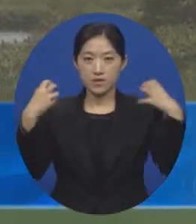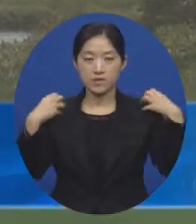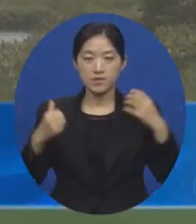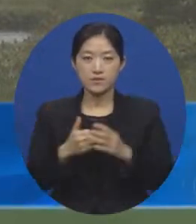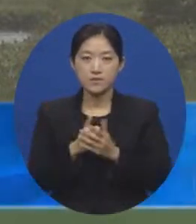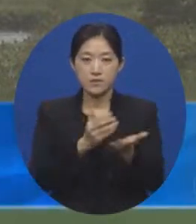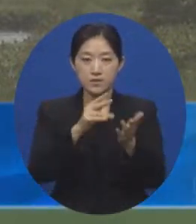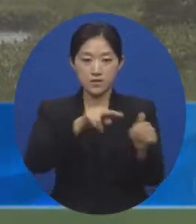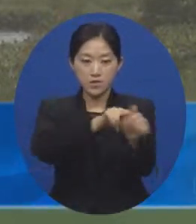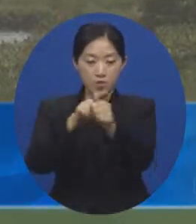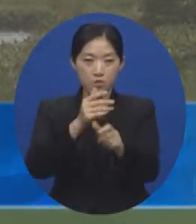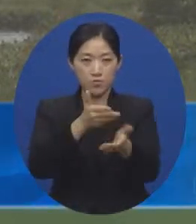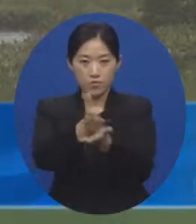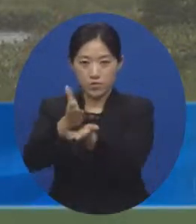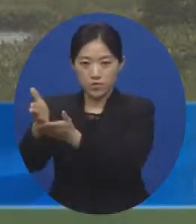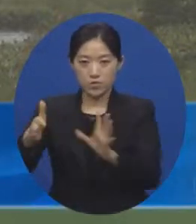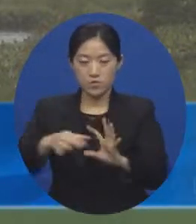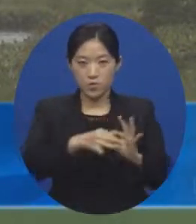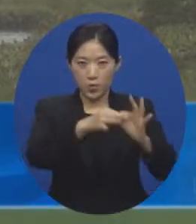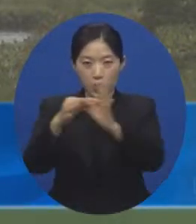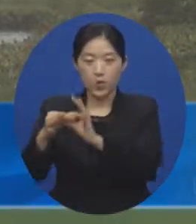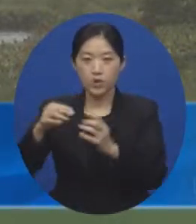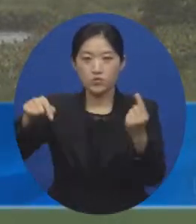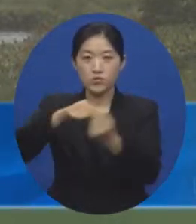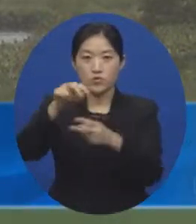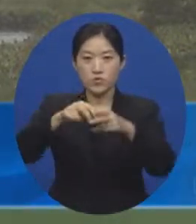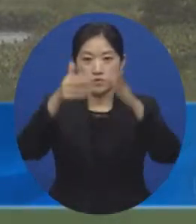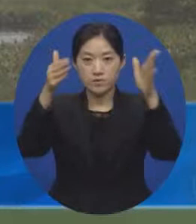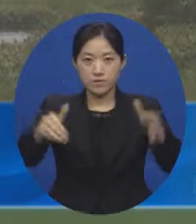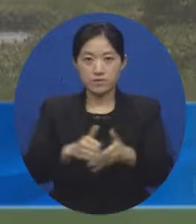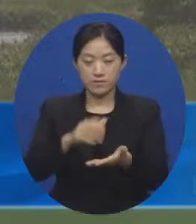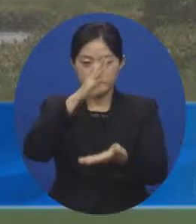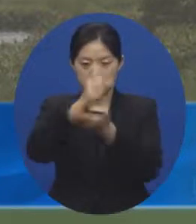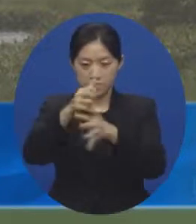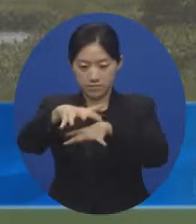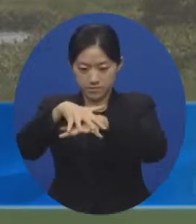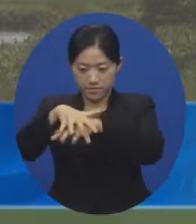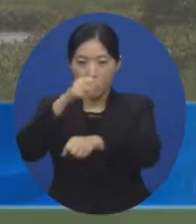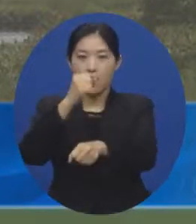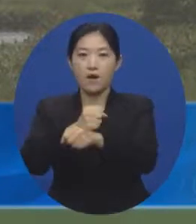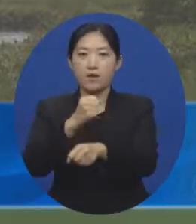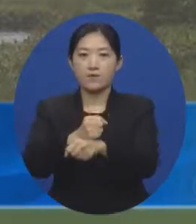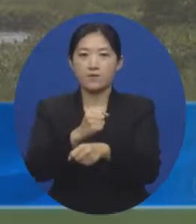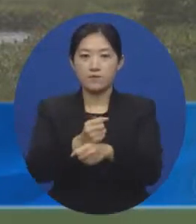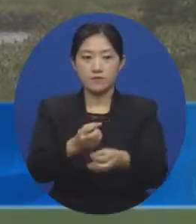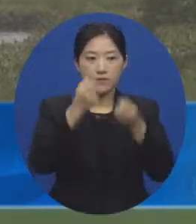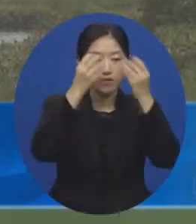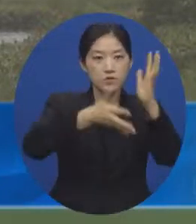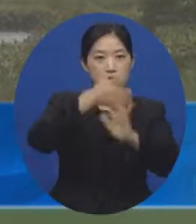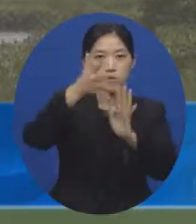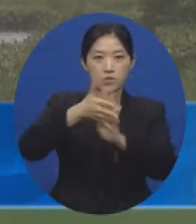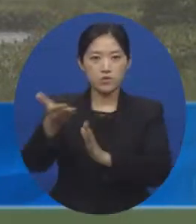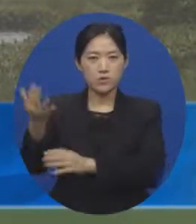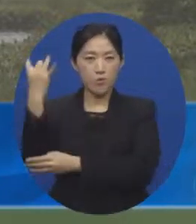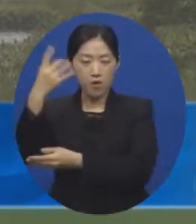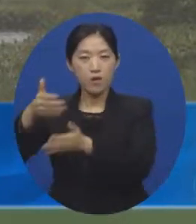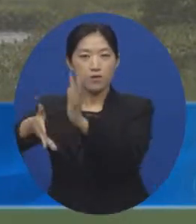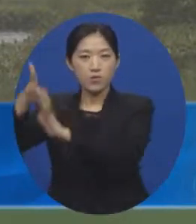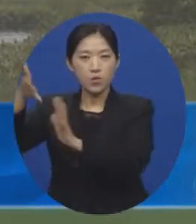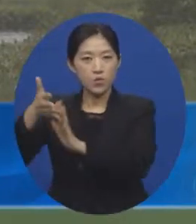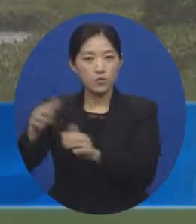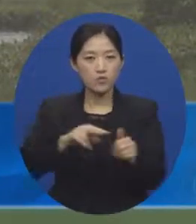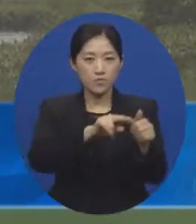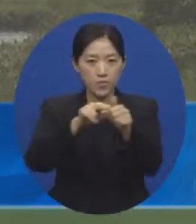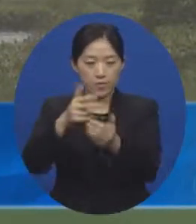오산시 UCT 통합운영센터는 최적화된 상황관제 시스템을 구축하고 신도시와 기존 도시의 방범과 교통